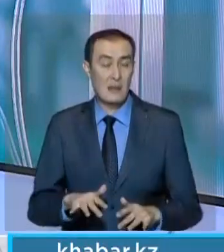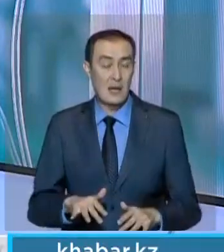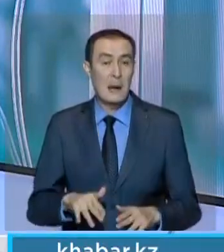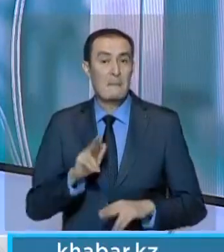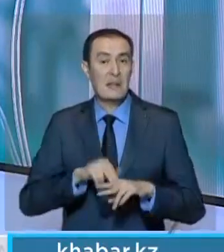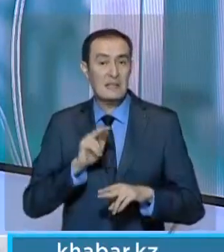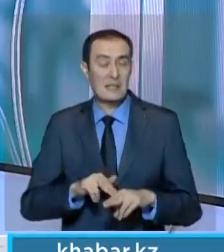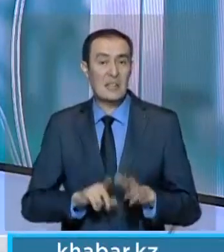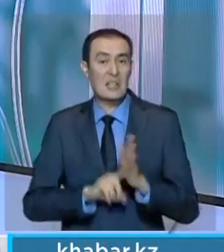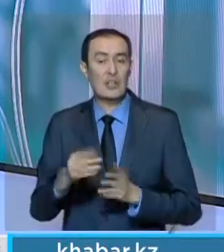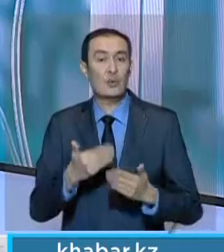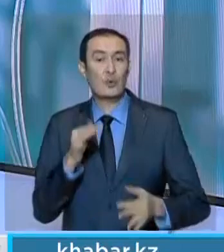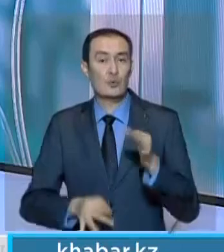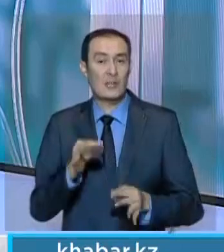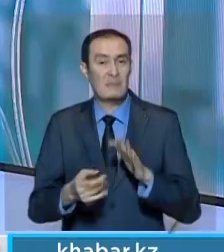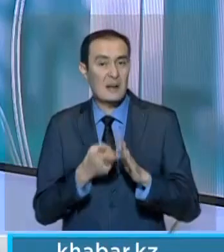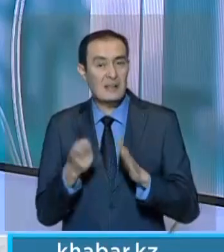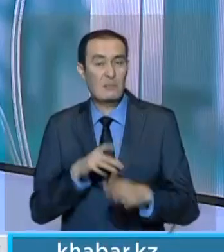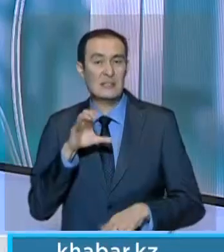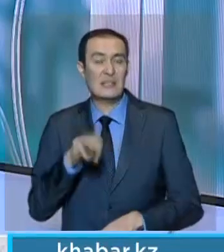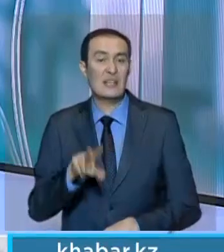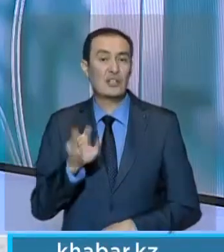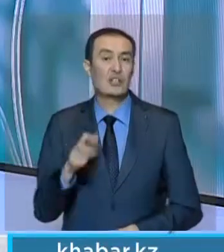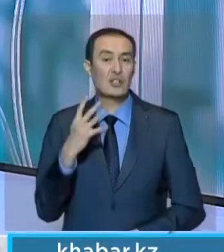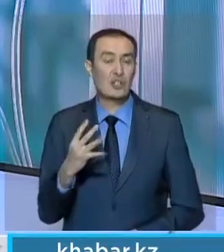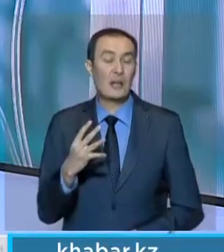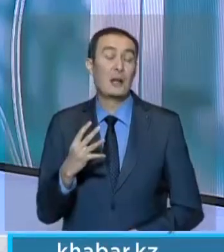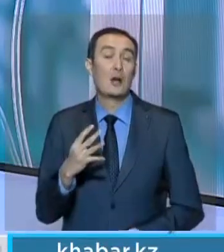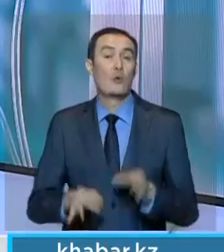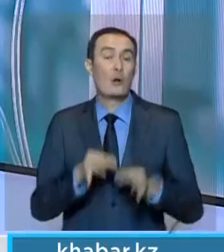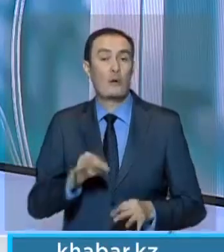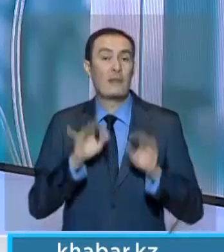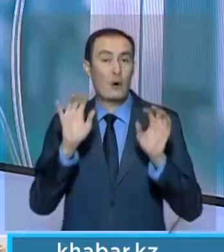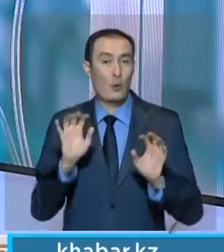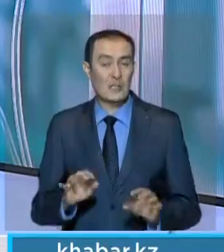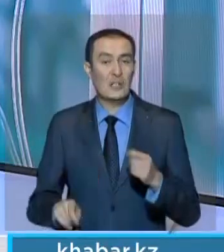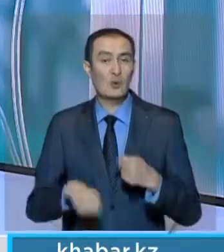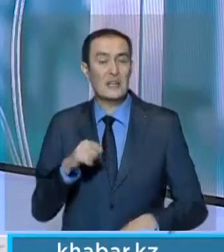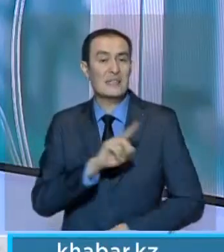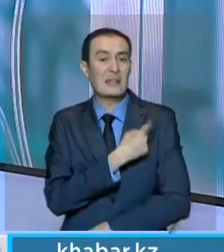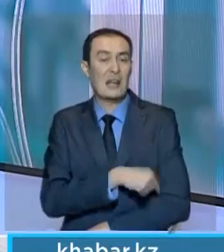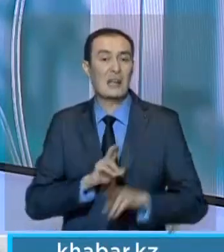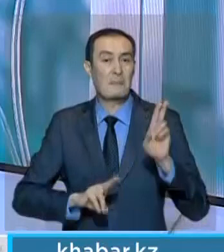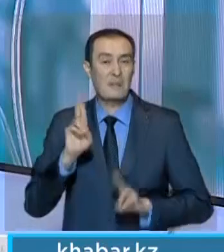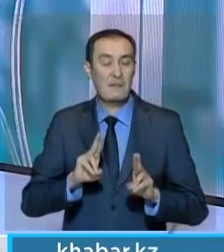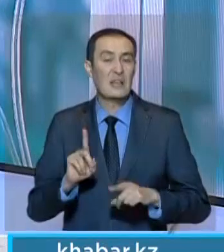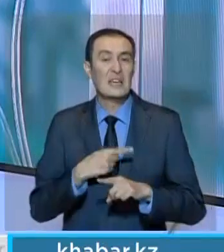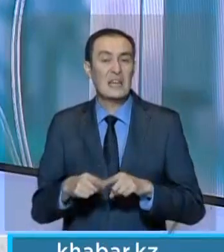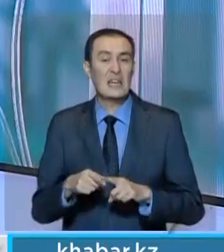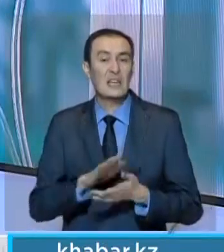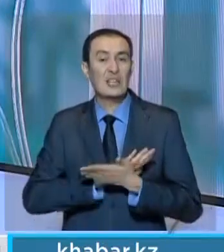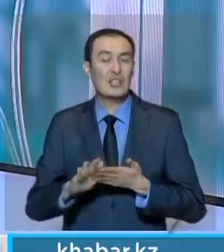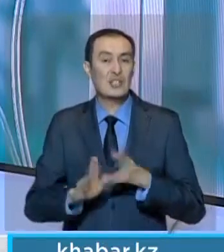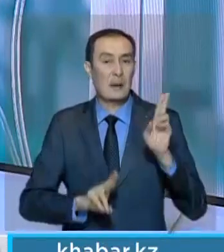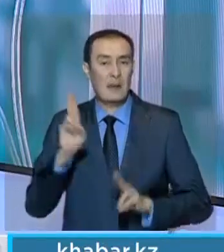Стражи правопорядка начали досудебное расследование по статье 304, часть 1 Уголовного кодекса. Нарушение санитарных правил или